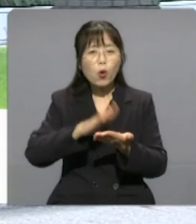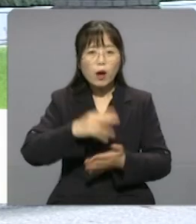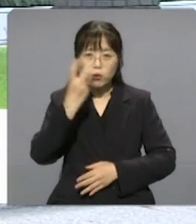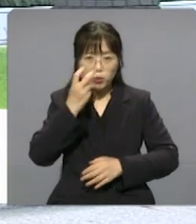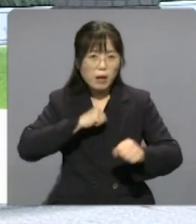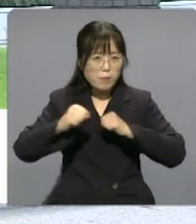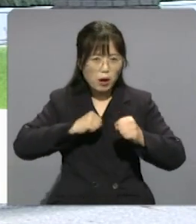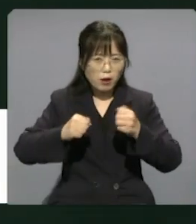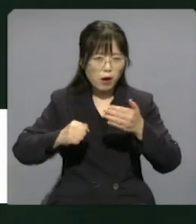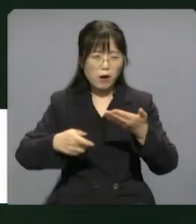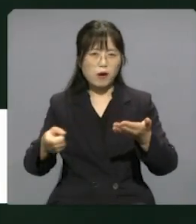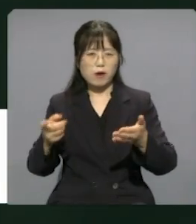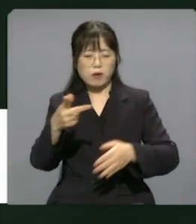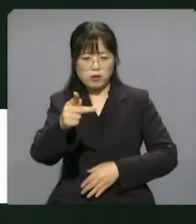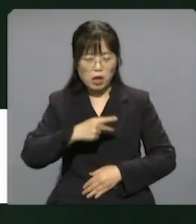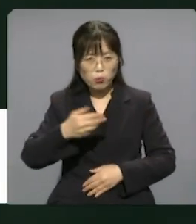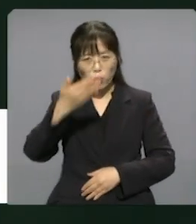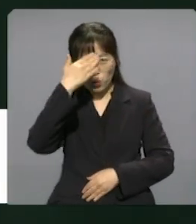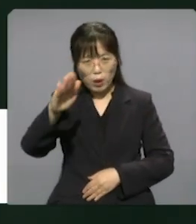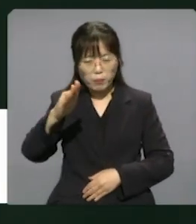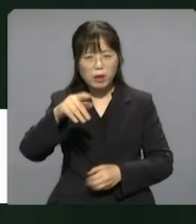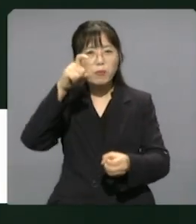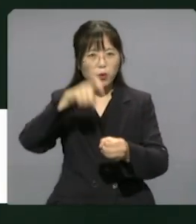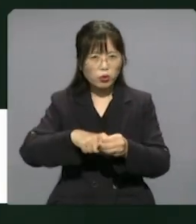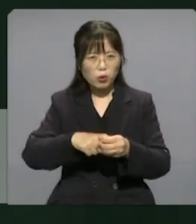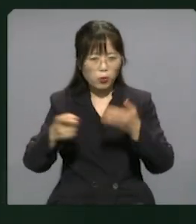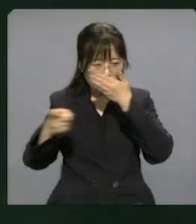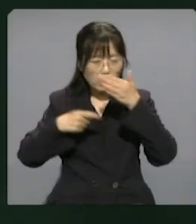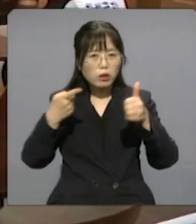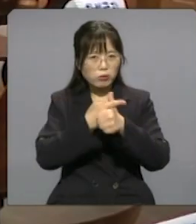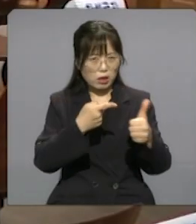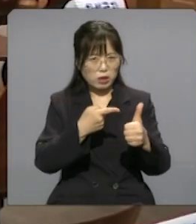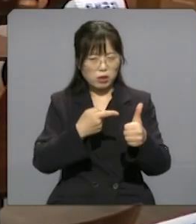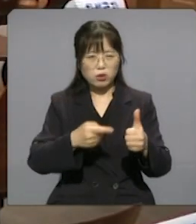벌여 채무 회피를 위한 강도 살인인 것을 밝혀냈습니다.